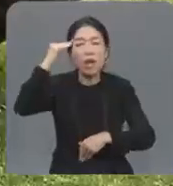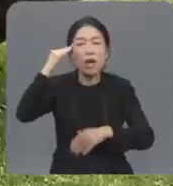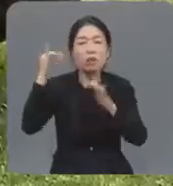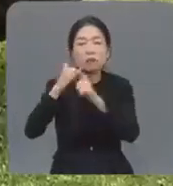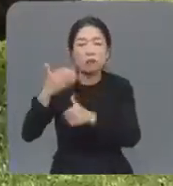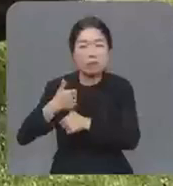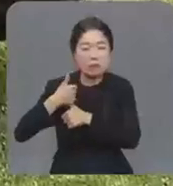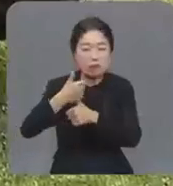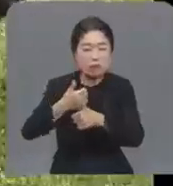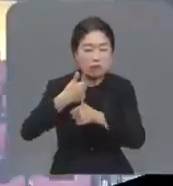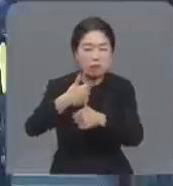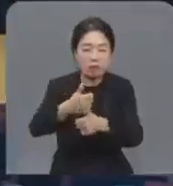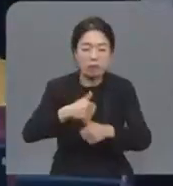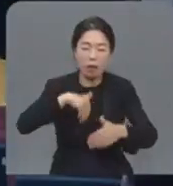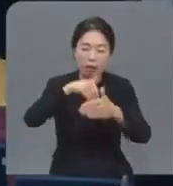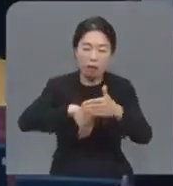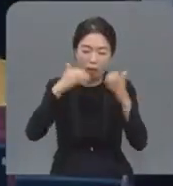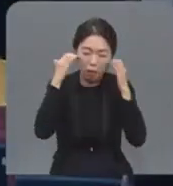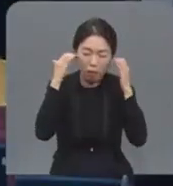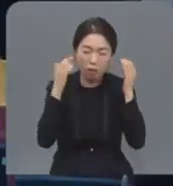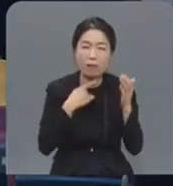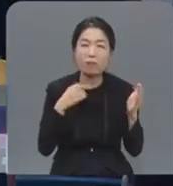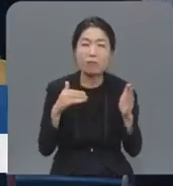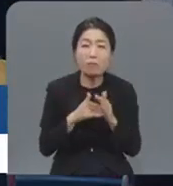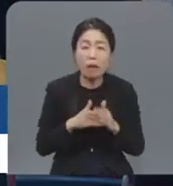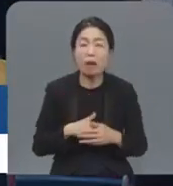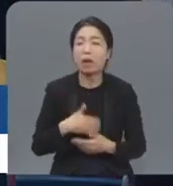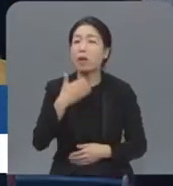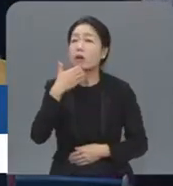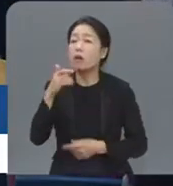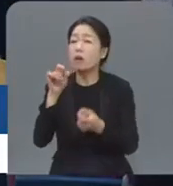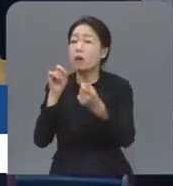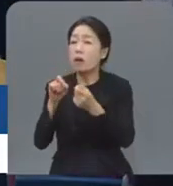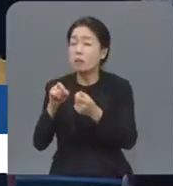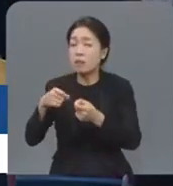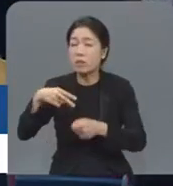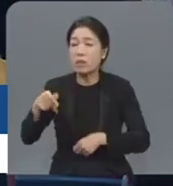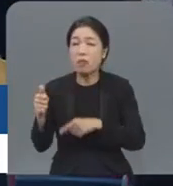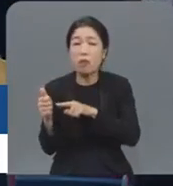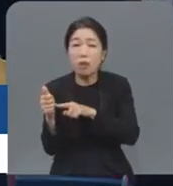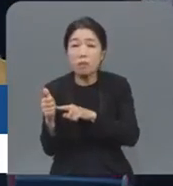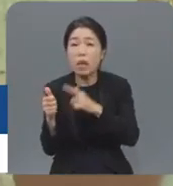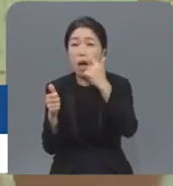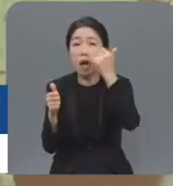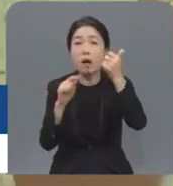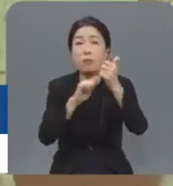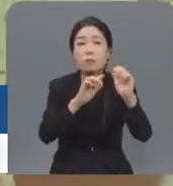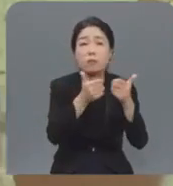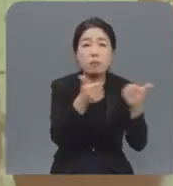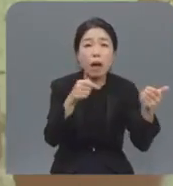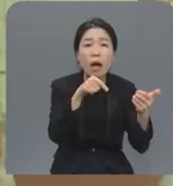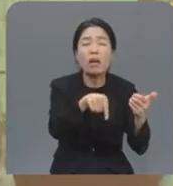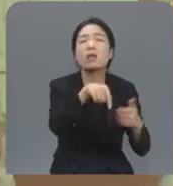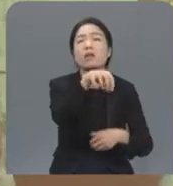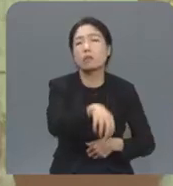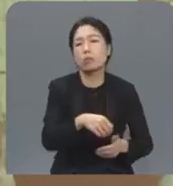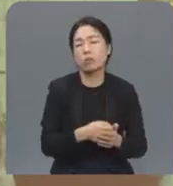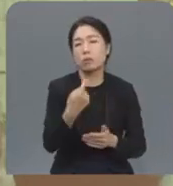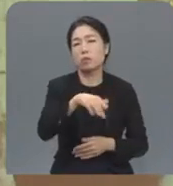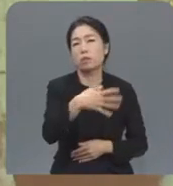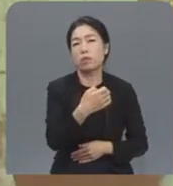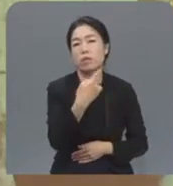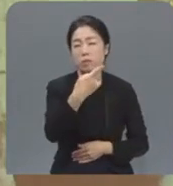토목공사에 시달렸습니다 구순을 앞둔 서태석 씨가 아버지를 잃은 곳도 팔라 옵니다 1941년